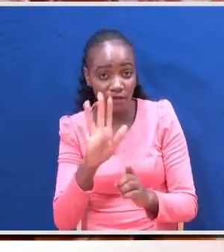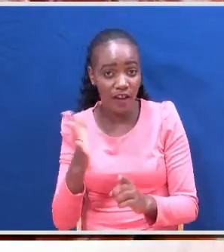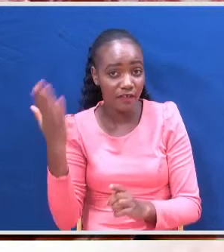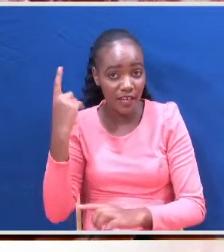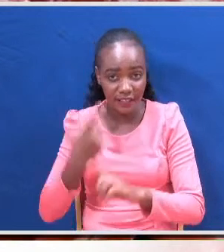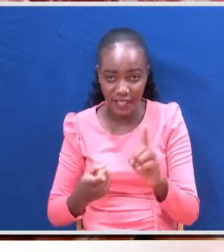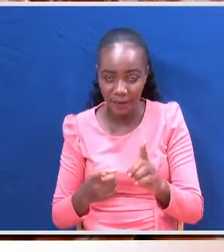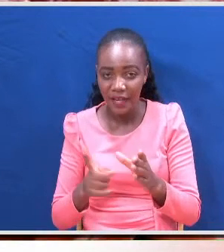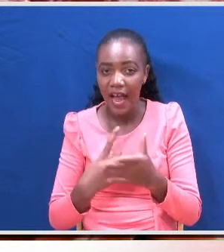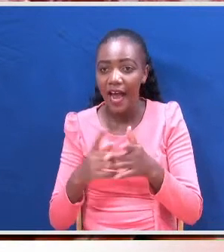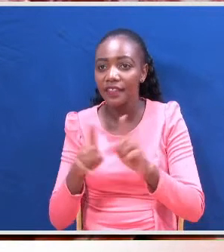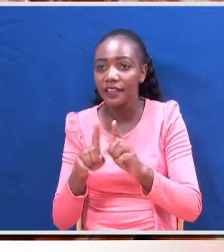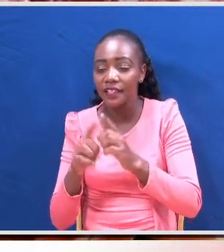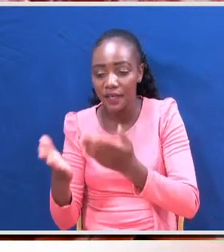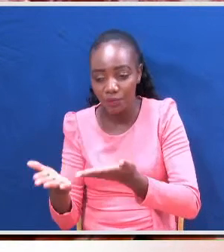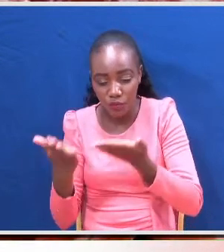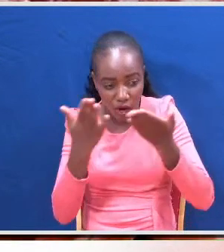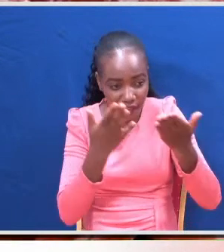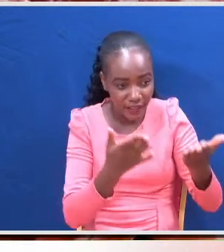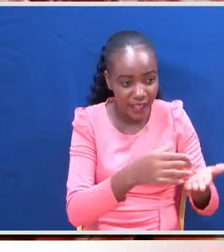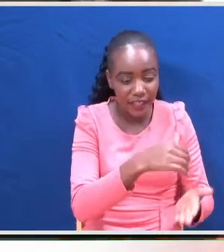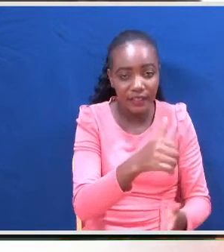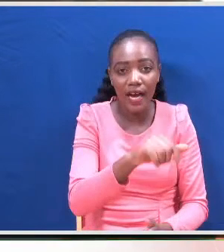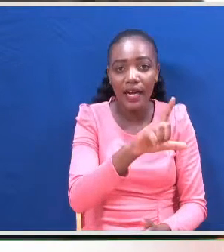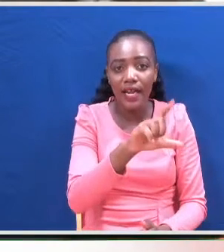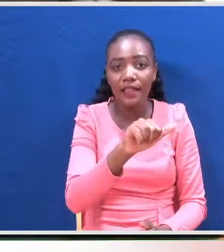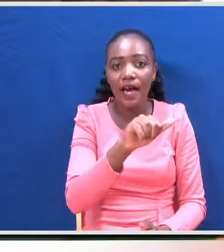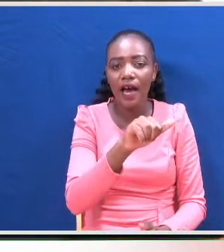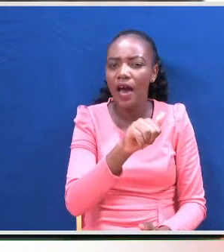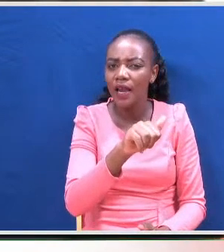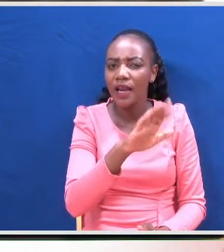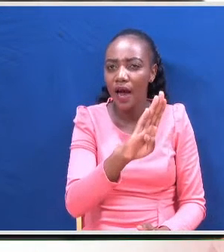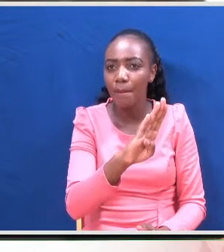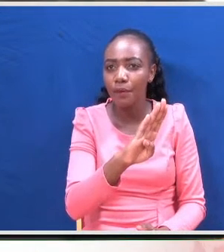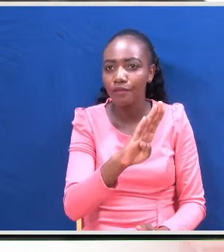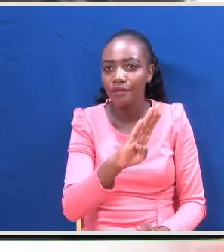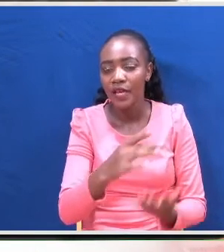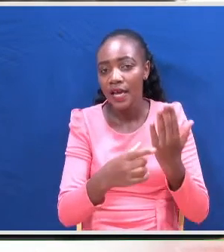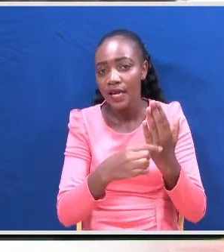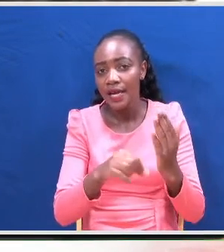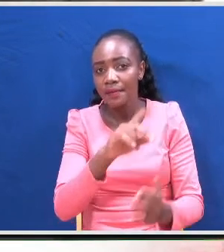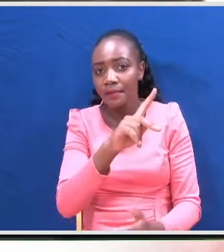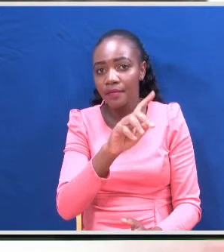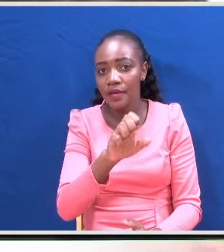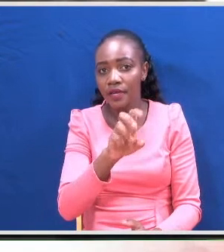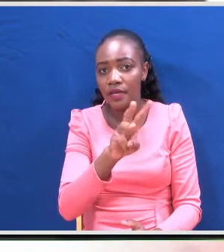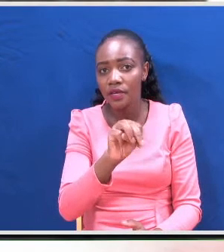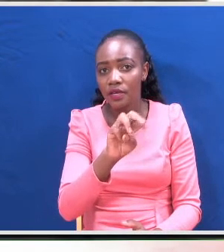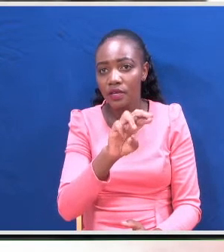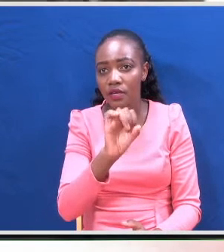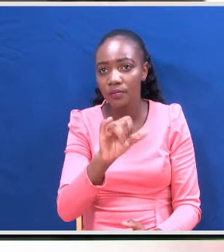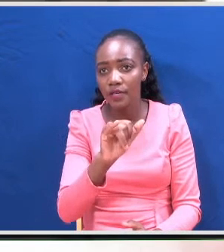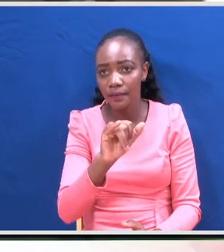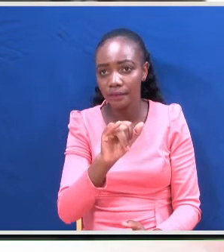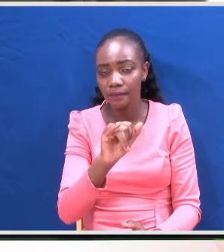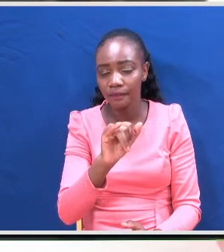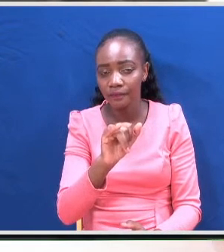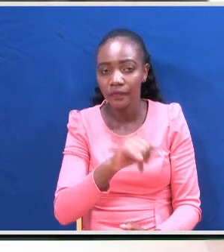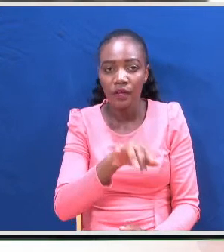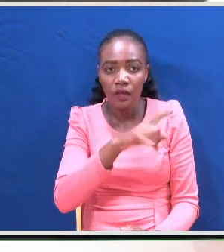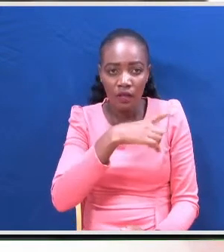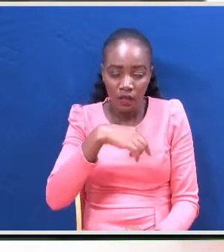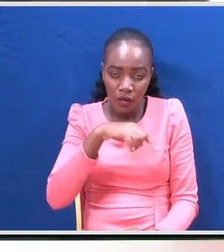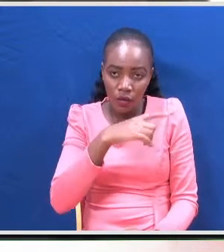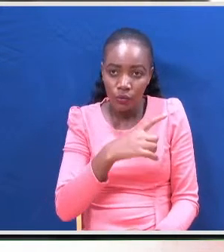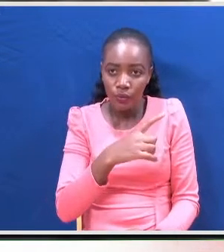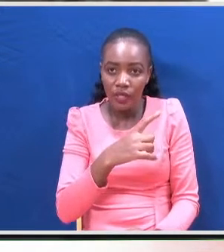Kisha sampuli hizo kupelekwa katika maabara ya KEMRI. 184 pork samples, which is about 94% of the samples, we were able to